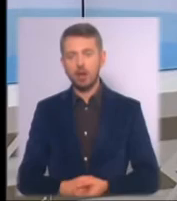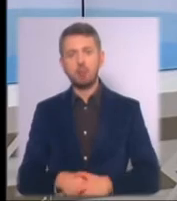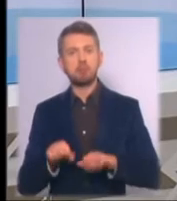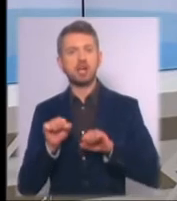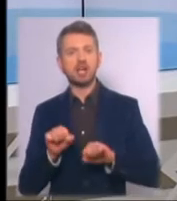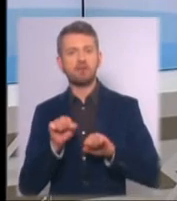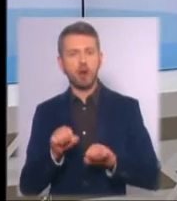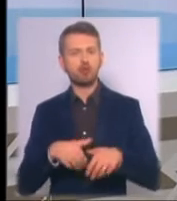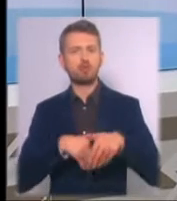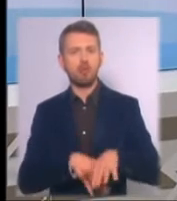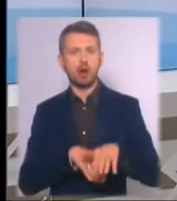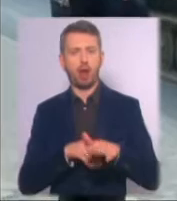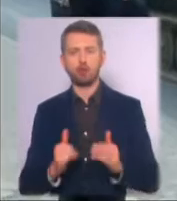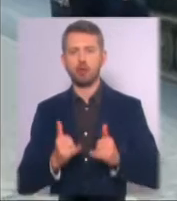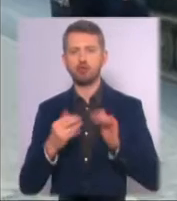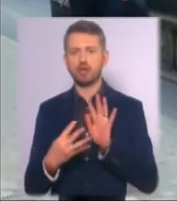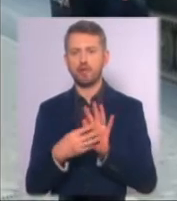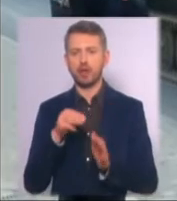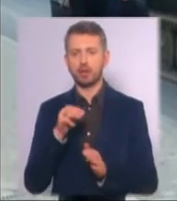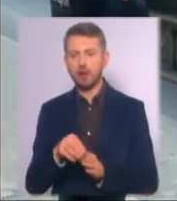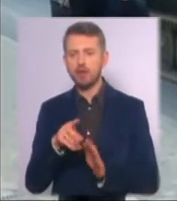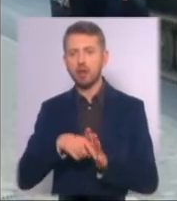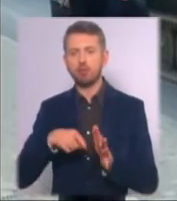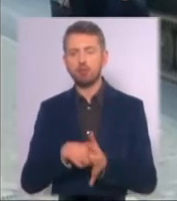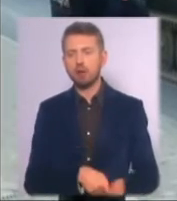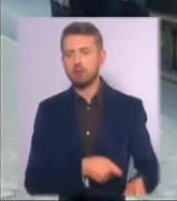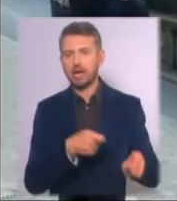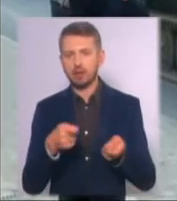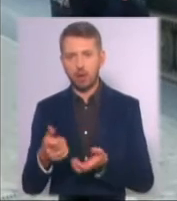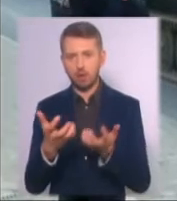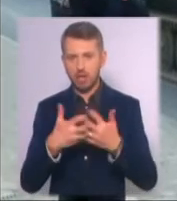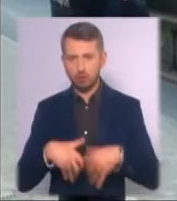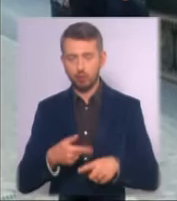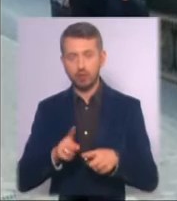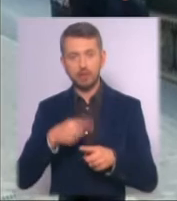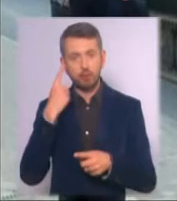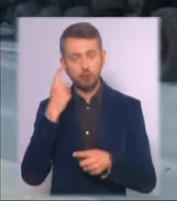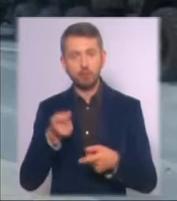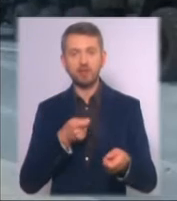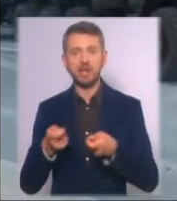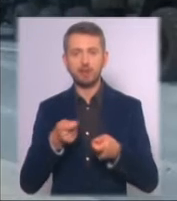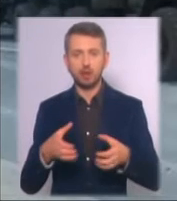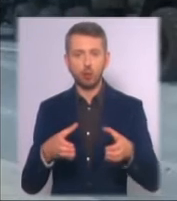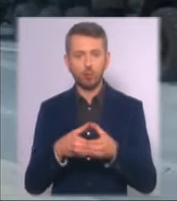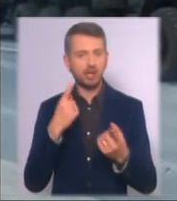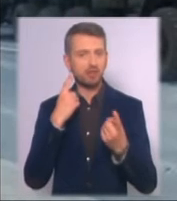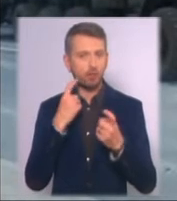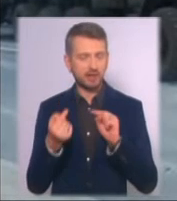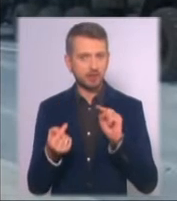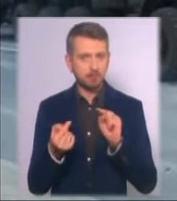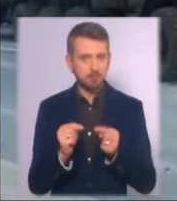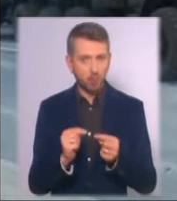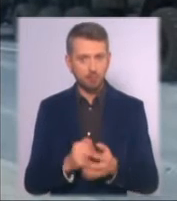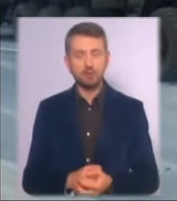Прикриваючись парадом на честь 9 травня, на Донбас перекидають техніку. Про це повідомив керівник групи «Інформаційний опір» Дмитро Тимчук. У районі